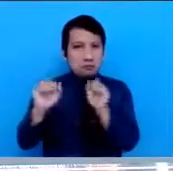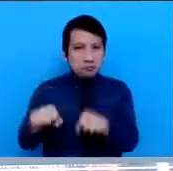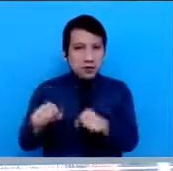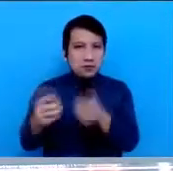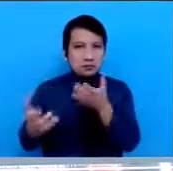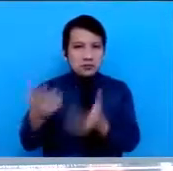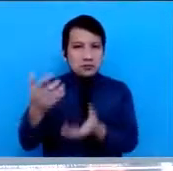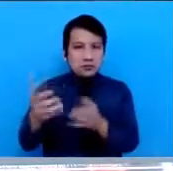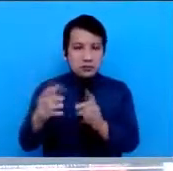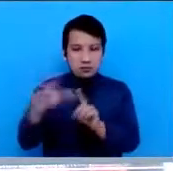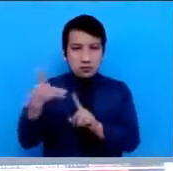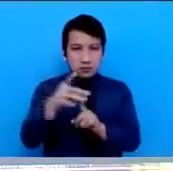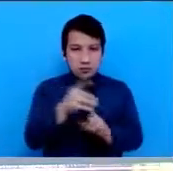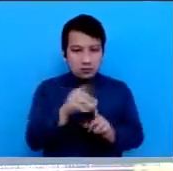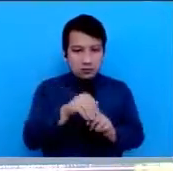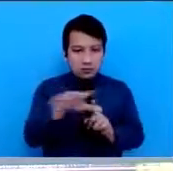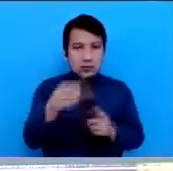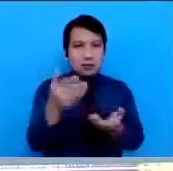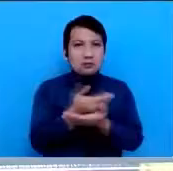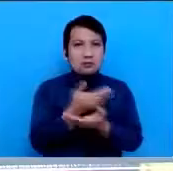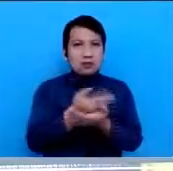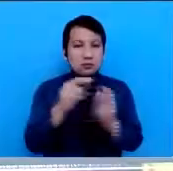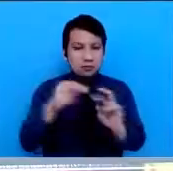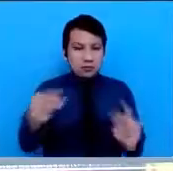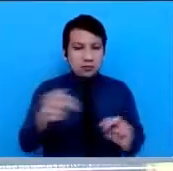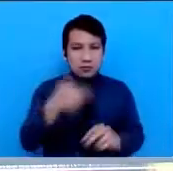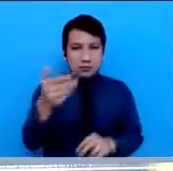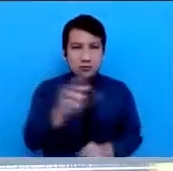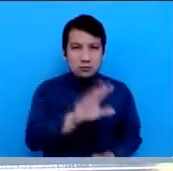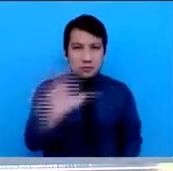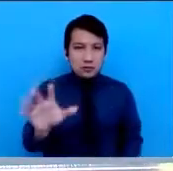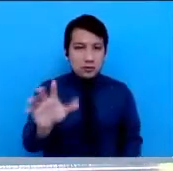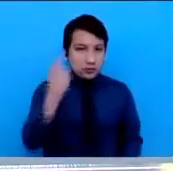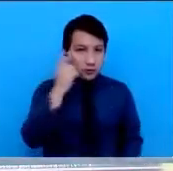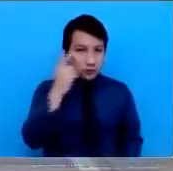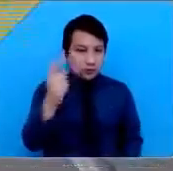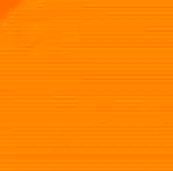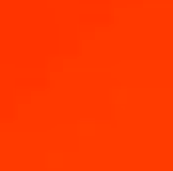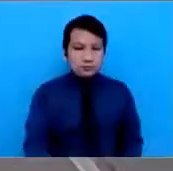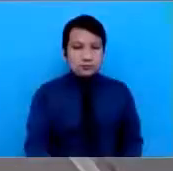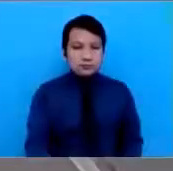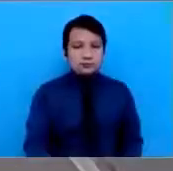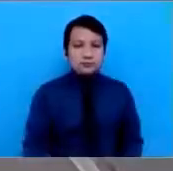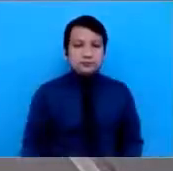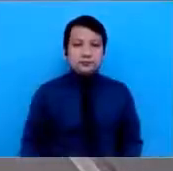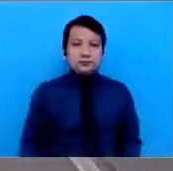local transmission na ng bagong variant. Nasa frontline na balitang yan si Greg Gregorio.